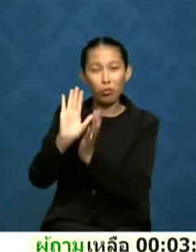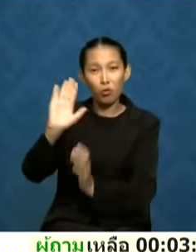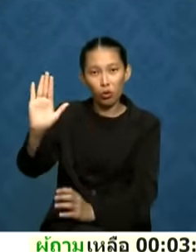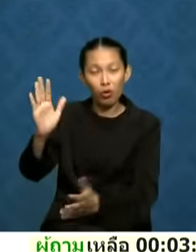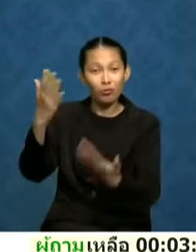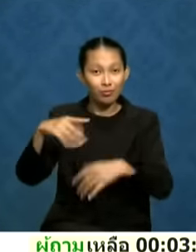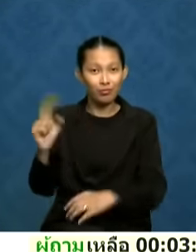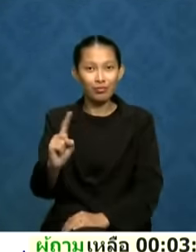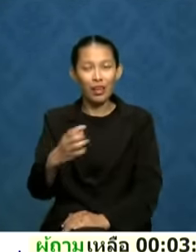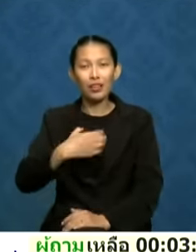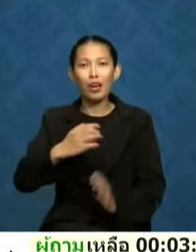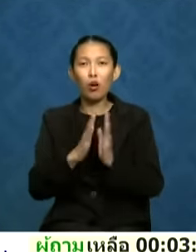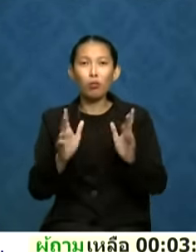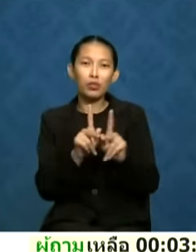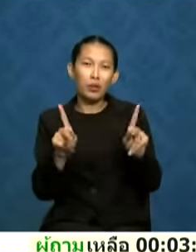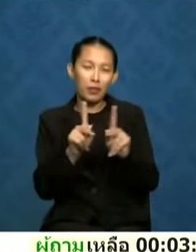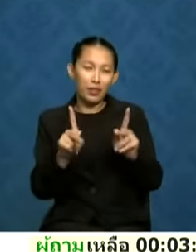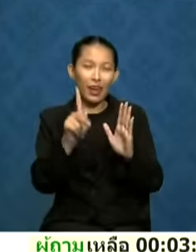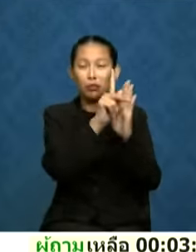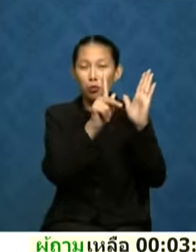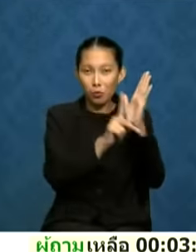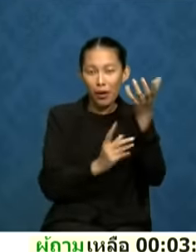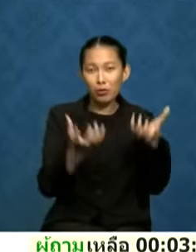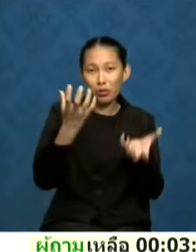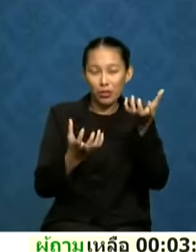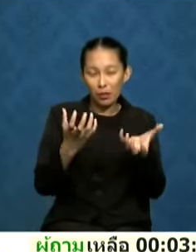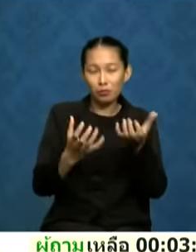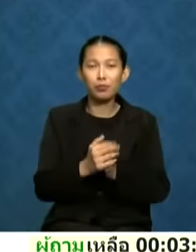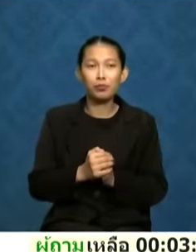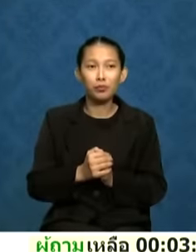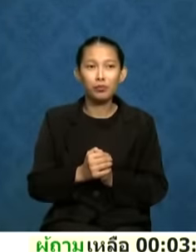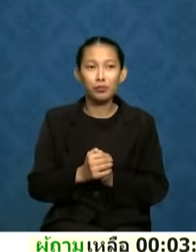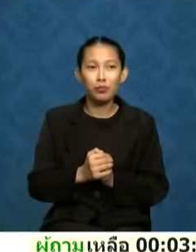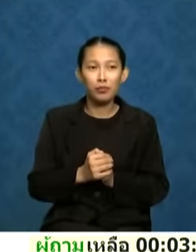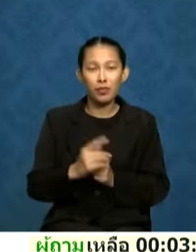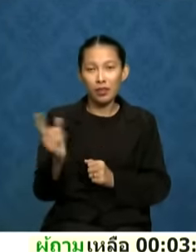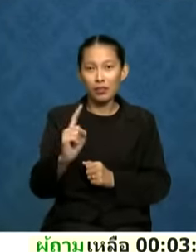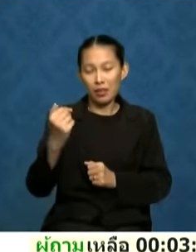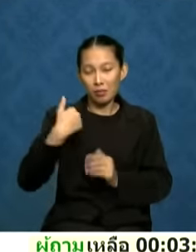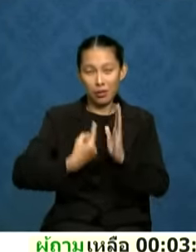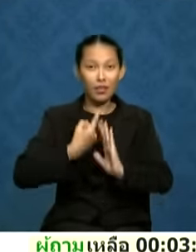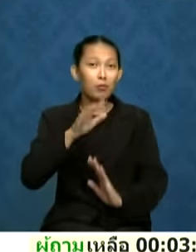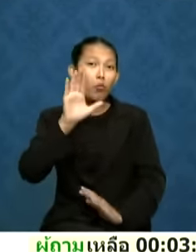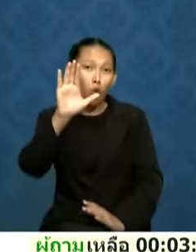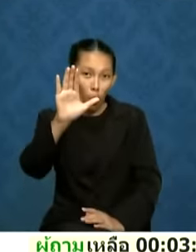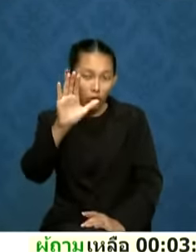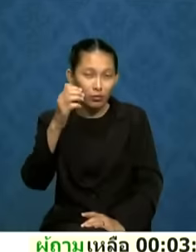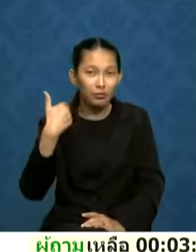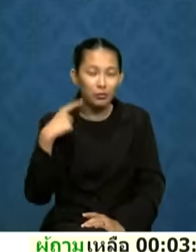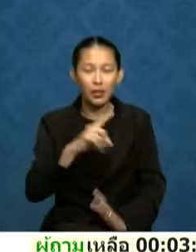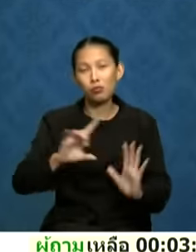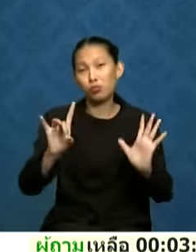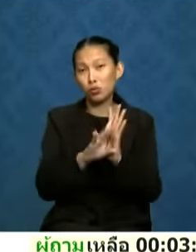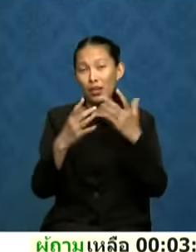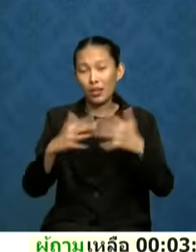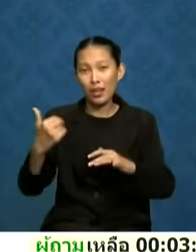มากไปกวานั้นต้องขอบคกรวิธิการกกดหมายกยธิran SarทกัมญQué problด้การรเร่มของท่านสุดท้าย